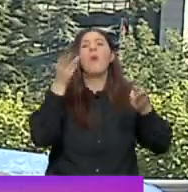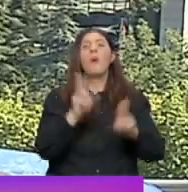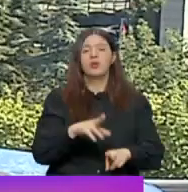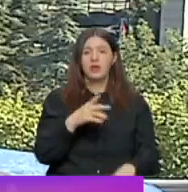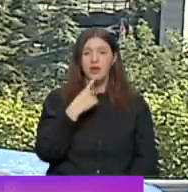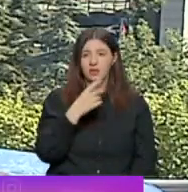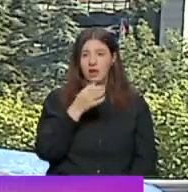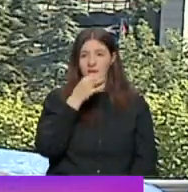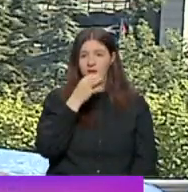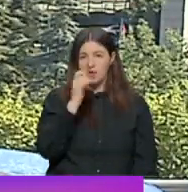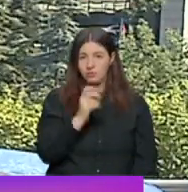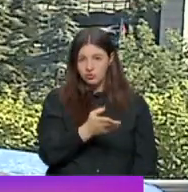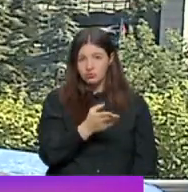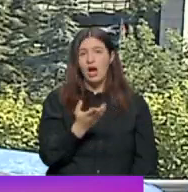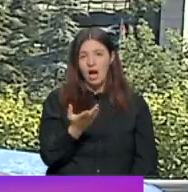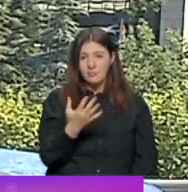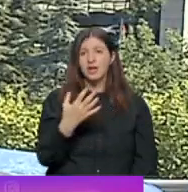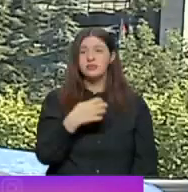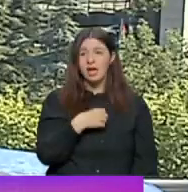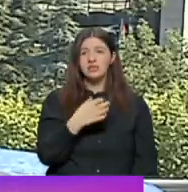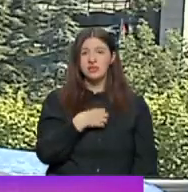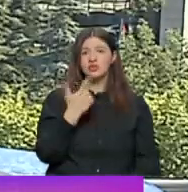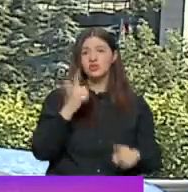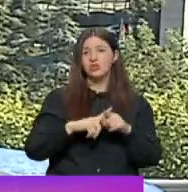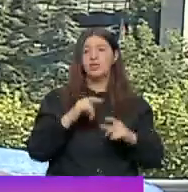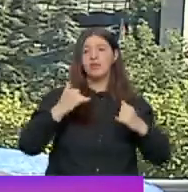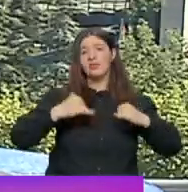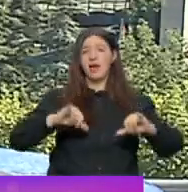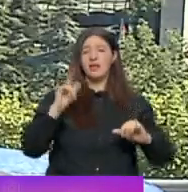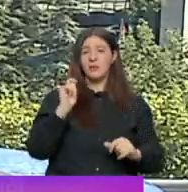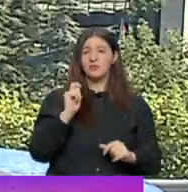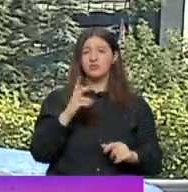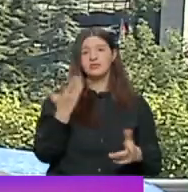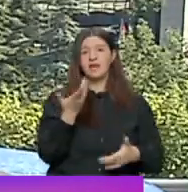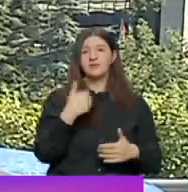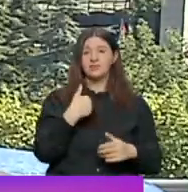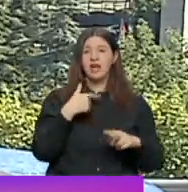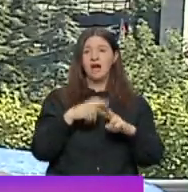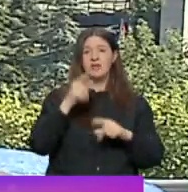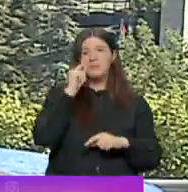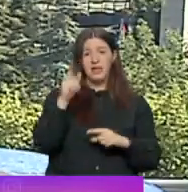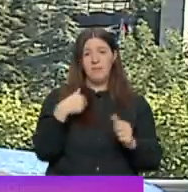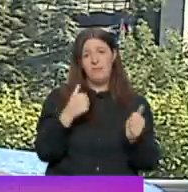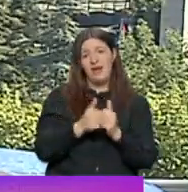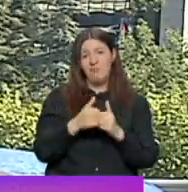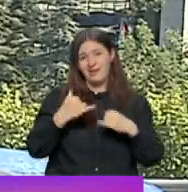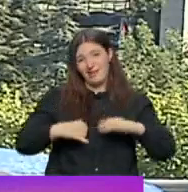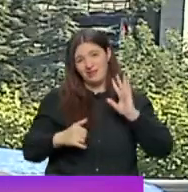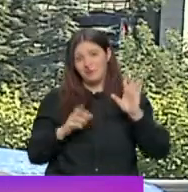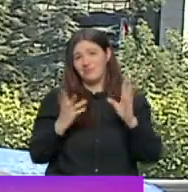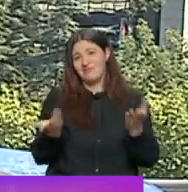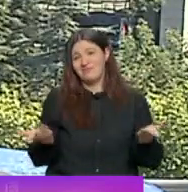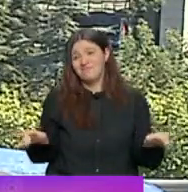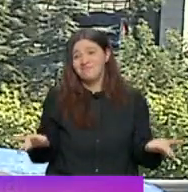diye haberler yapıyorsunuz. Ama kendiniz lüksle tatil yapıyorsunuz. Sanki biz Abdullah Coşkun'la beraber tatile gidiyormuşuz